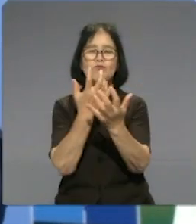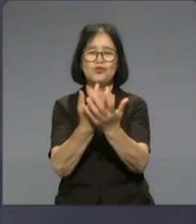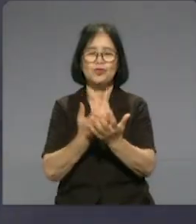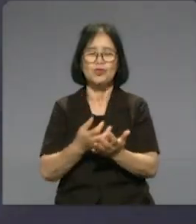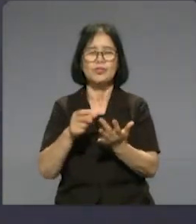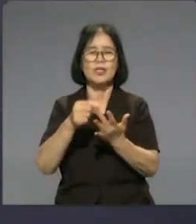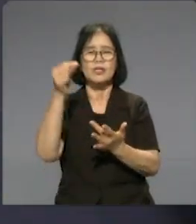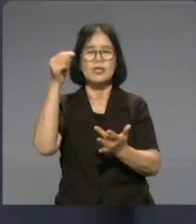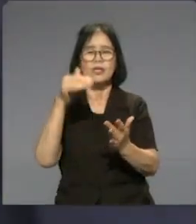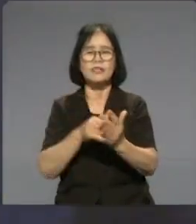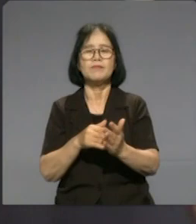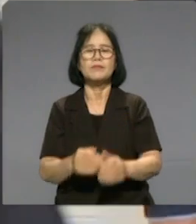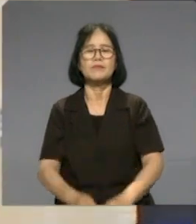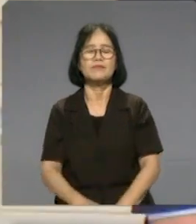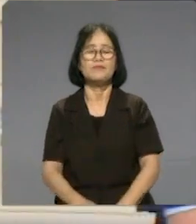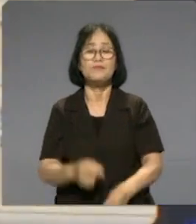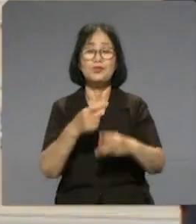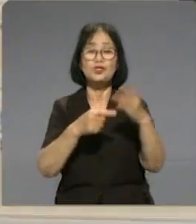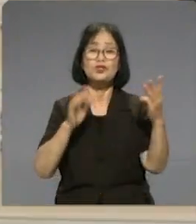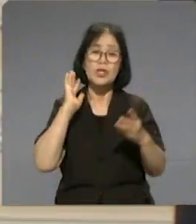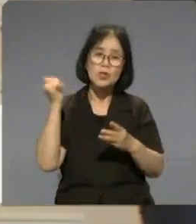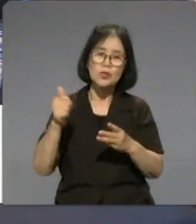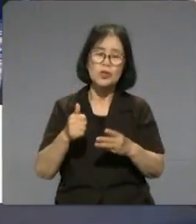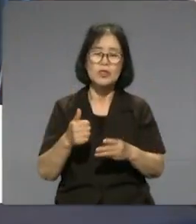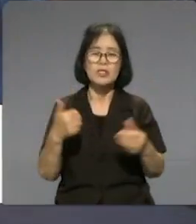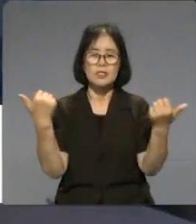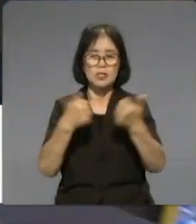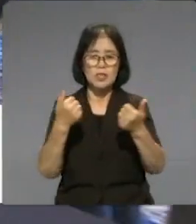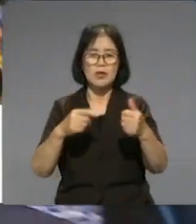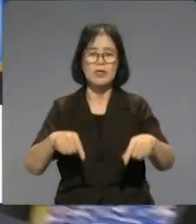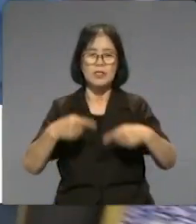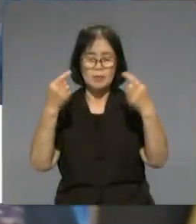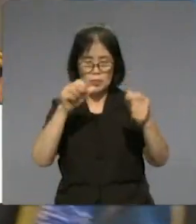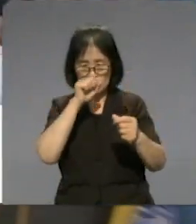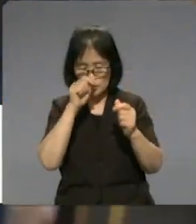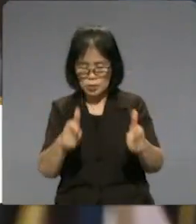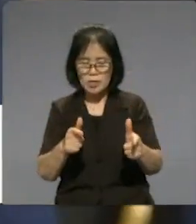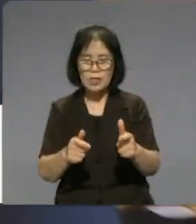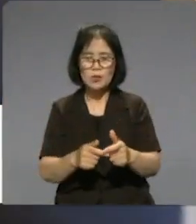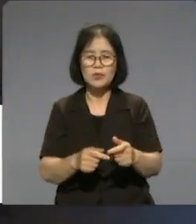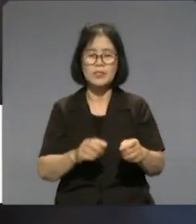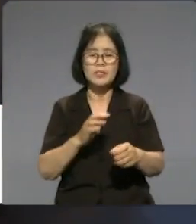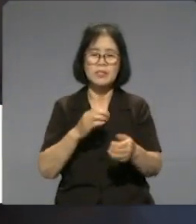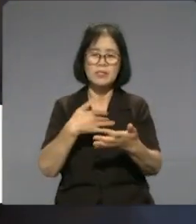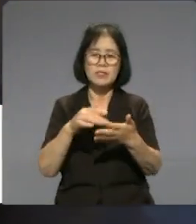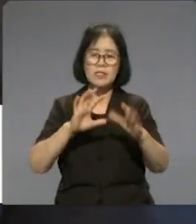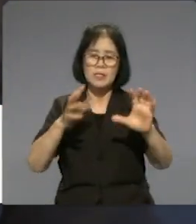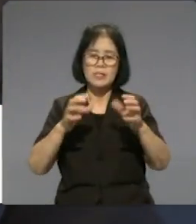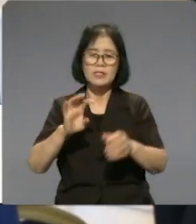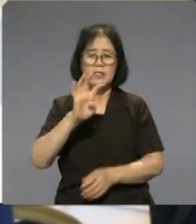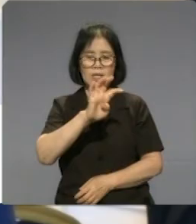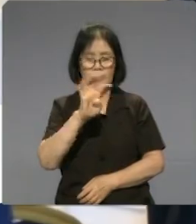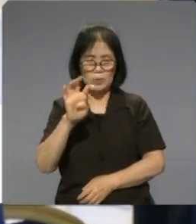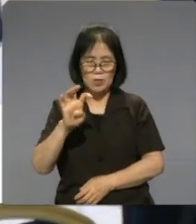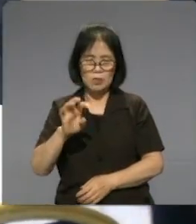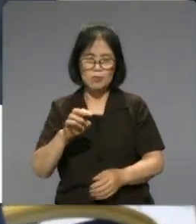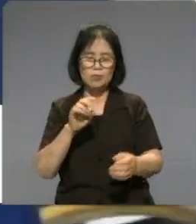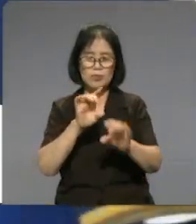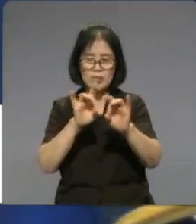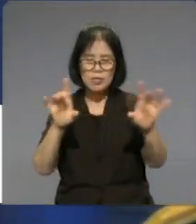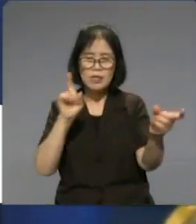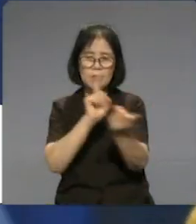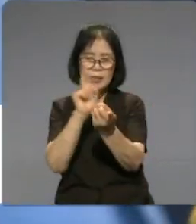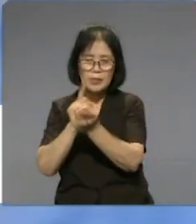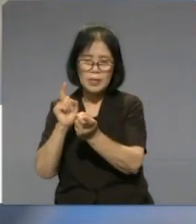채택됐습니다. 윤 대통령은 나토 정상회의 참석을 계기로 40여 개국 정상들을 일일이 만나